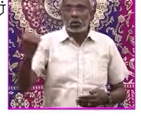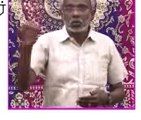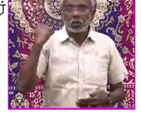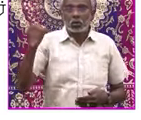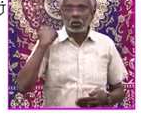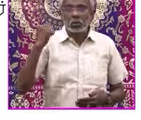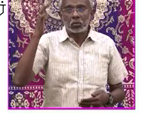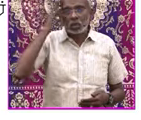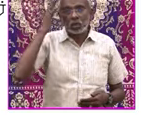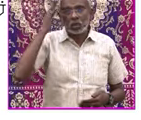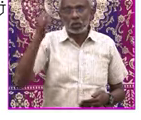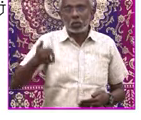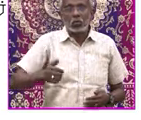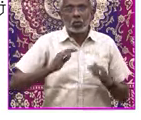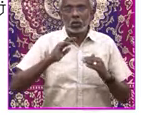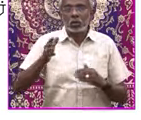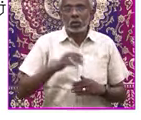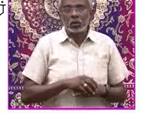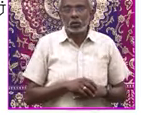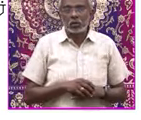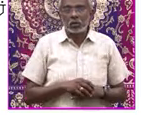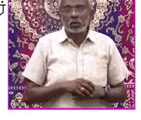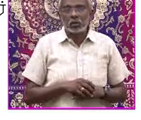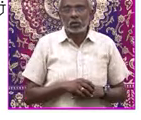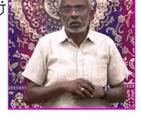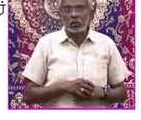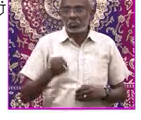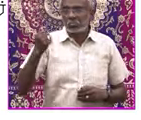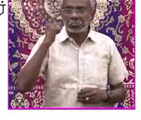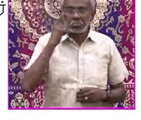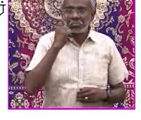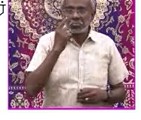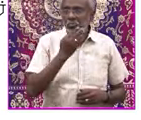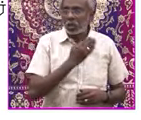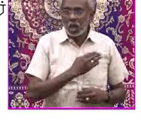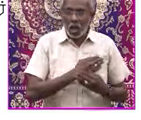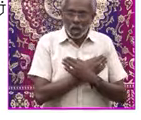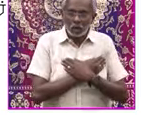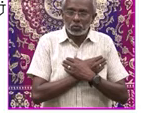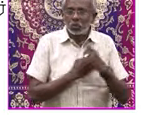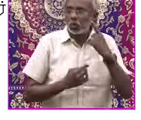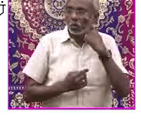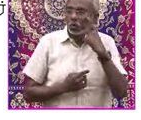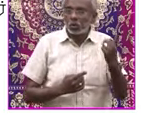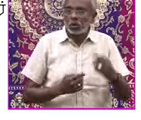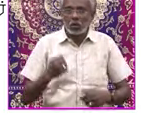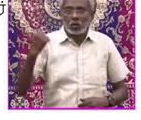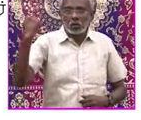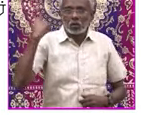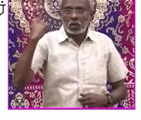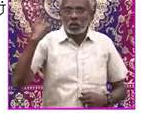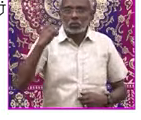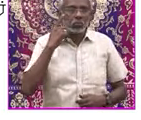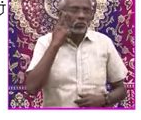வீரத்தையும் ஏற்றி போற்றினர். வீரம் வந்து ஒரு கண், அன்பு எப்படி ஒரு கண்ணோ அதே போல வீரத்தையும் ஒரு கண்ணாக நினைத்து